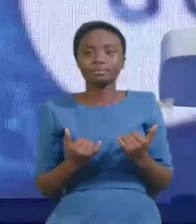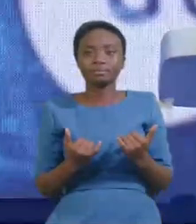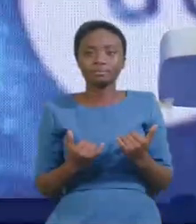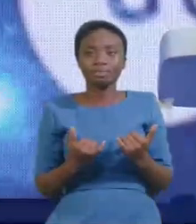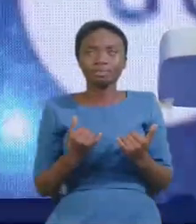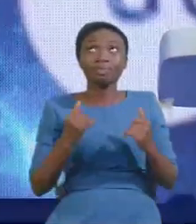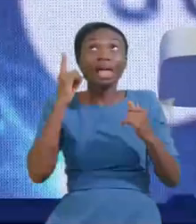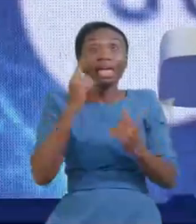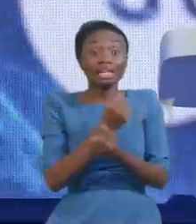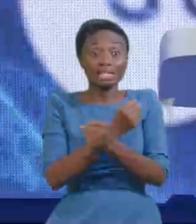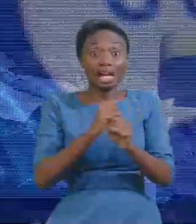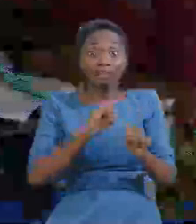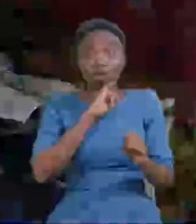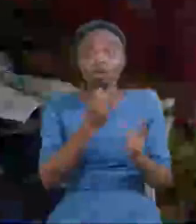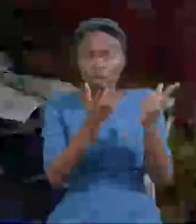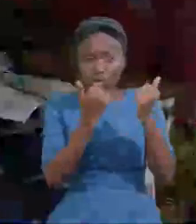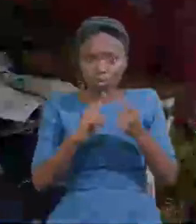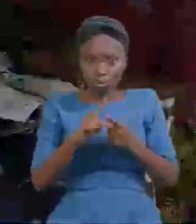Regarde-le, il vient vers toi maintenant.